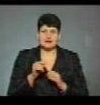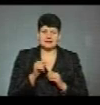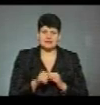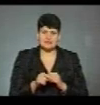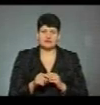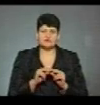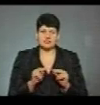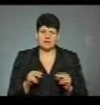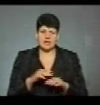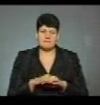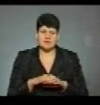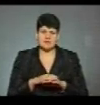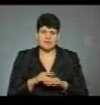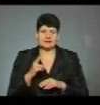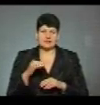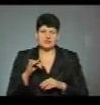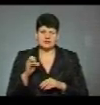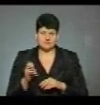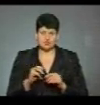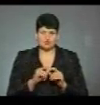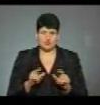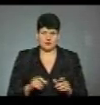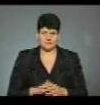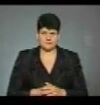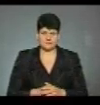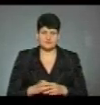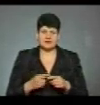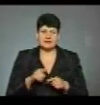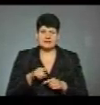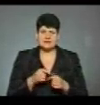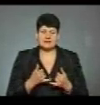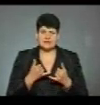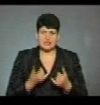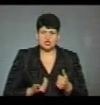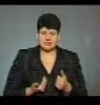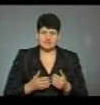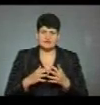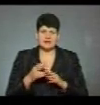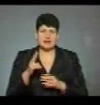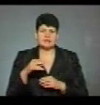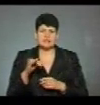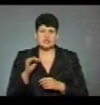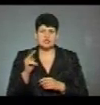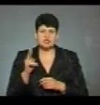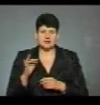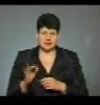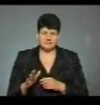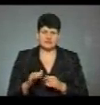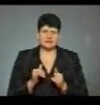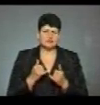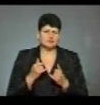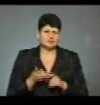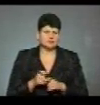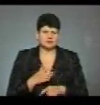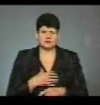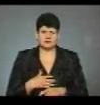вчителька математики Дичківської школи Ольга Махінка. Це для жителів села Дичків надзвичайно